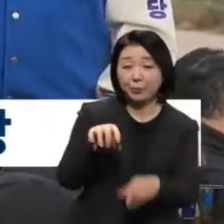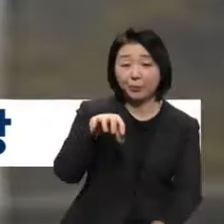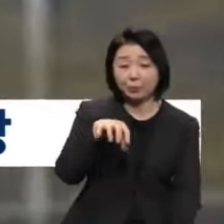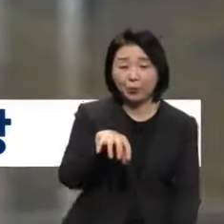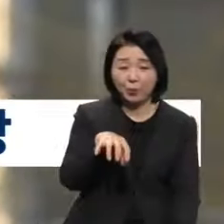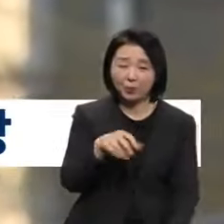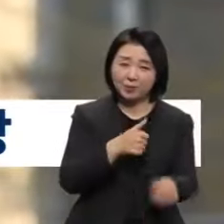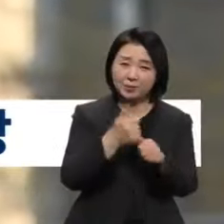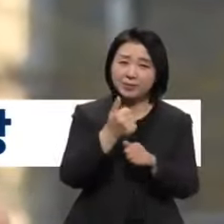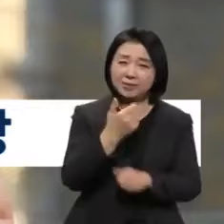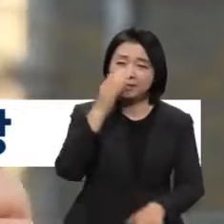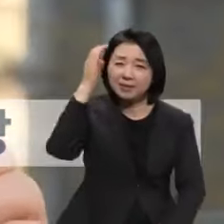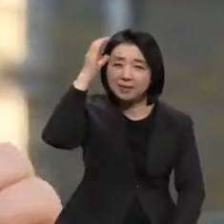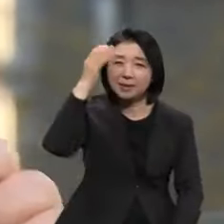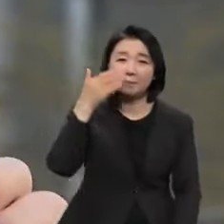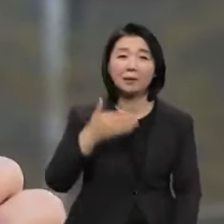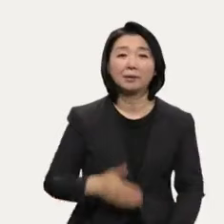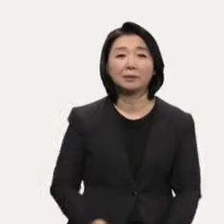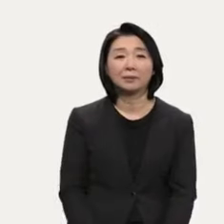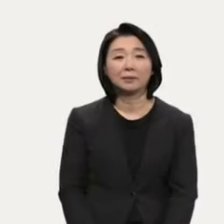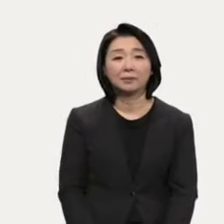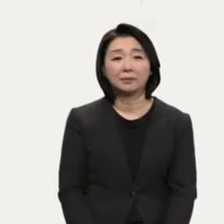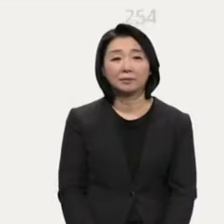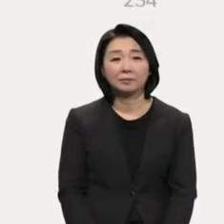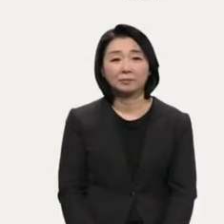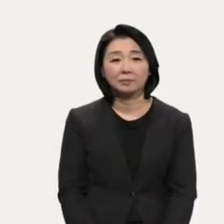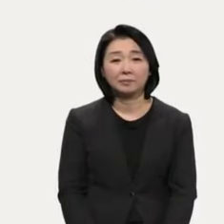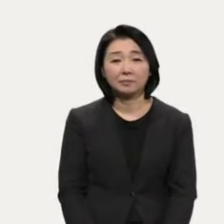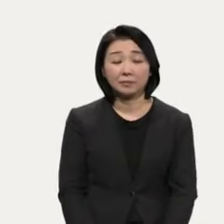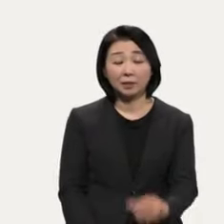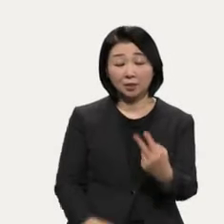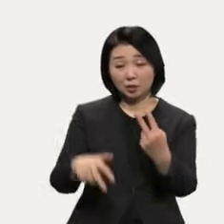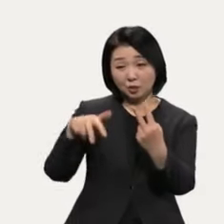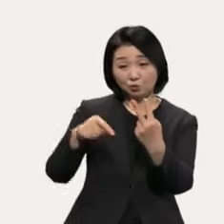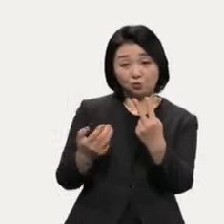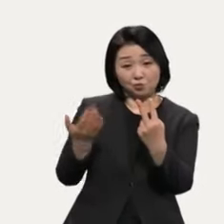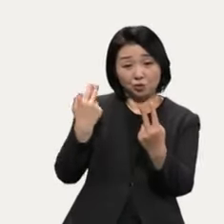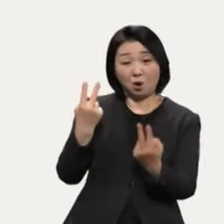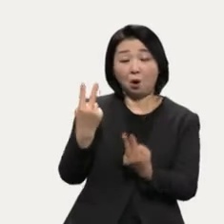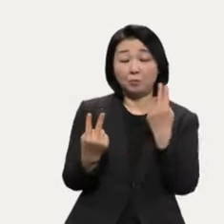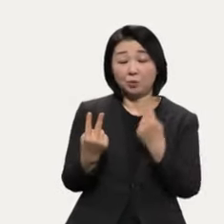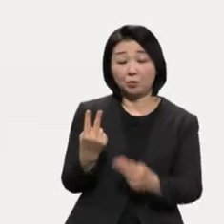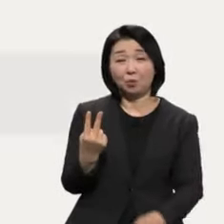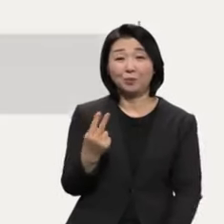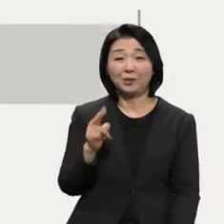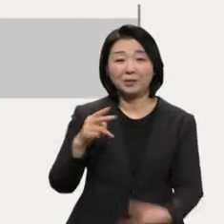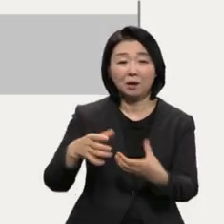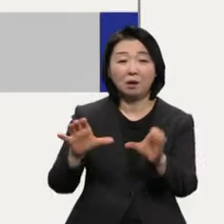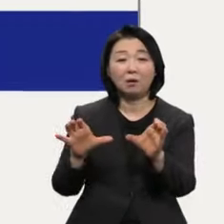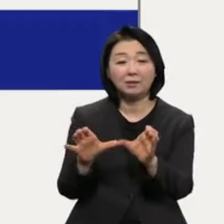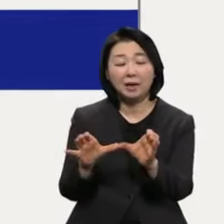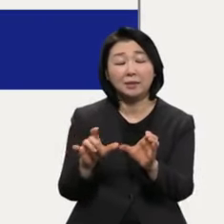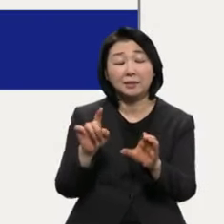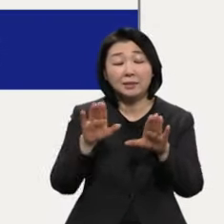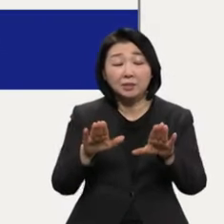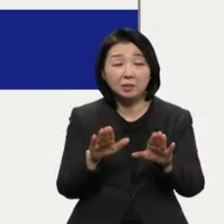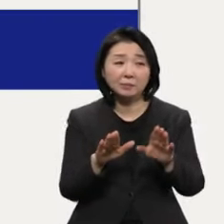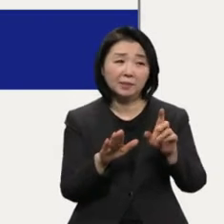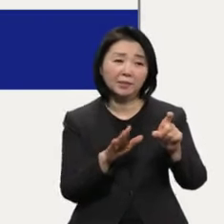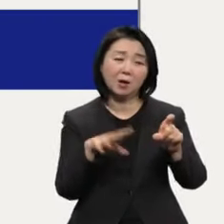지역에서도 승리를 기대하는 걸로 전해집니다. 2주 전과 비교하면 여당은 기대치를 10석 정도